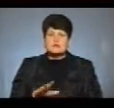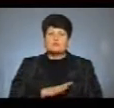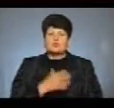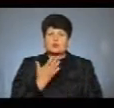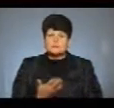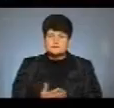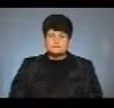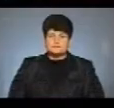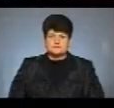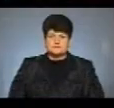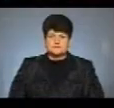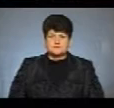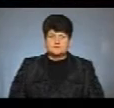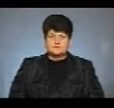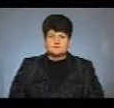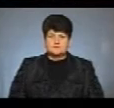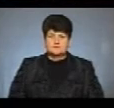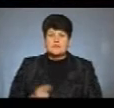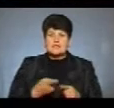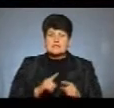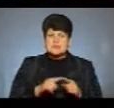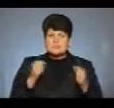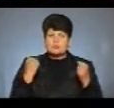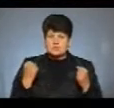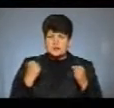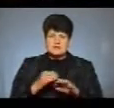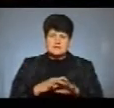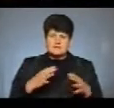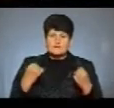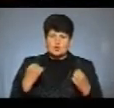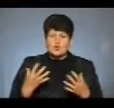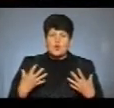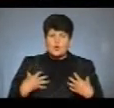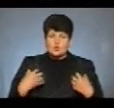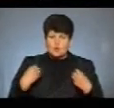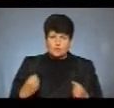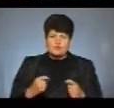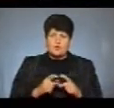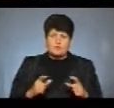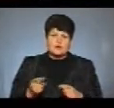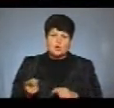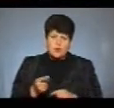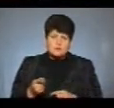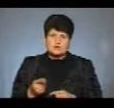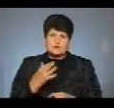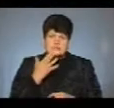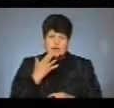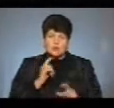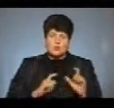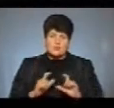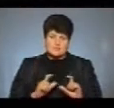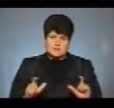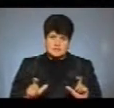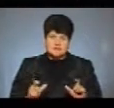бачила. Це спортивна зала фізкультурно-оздоровчого комплексу Тернопільського національного університету.